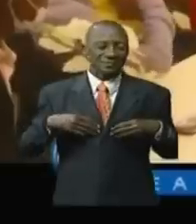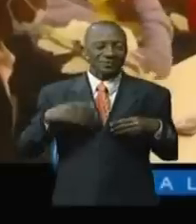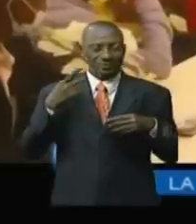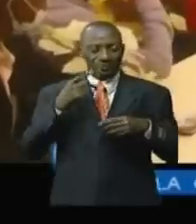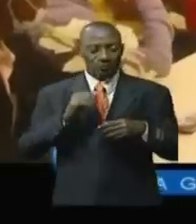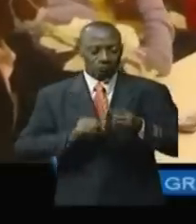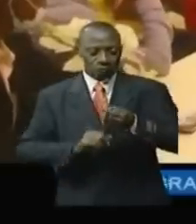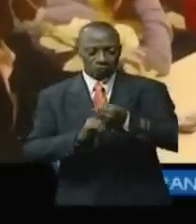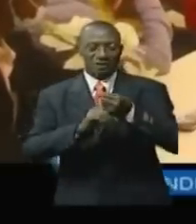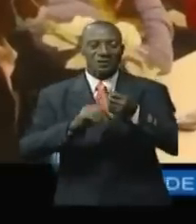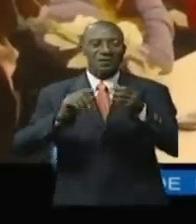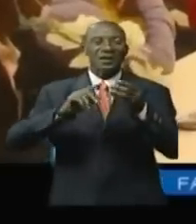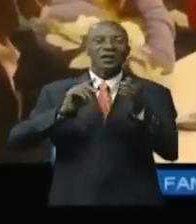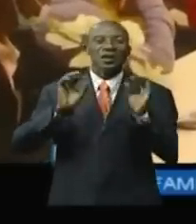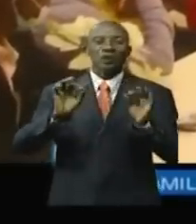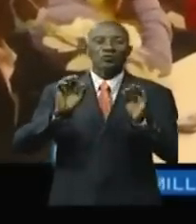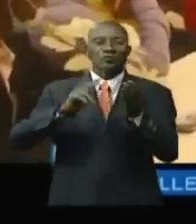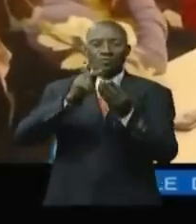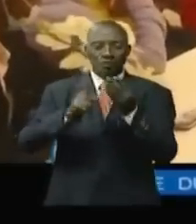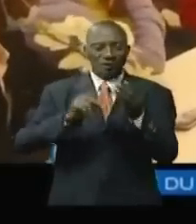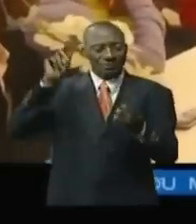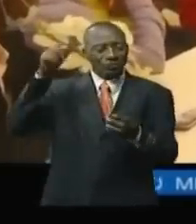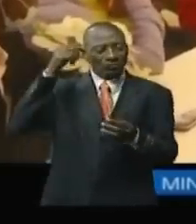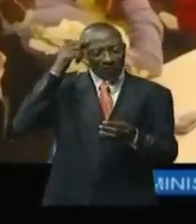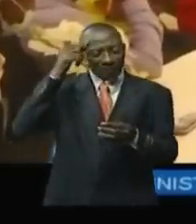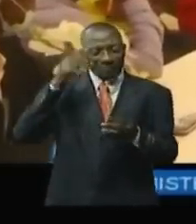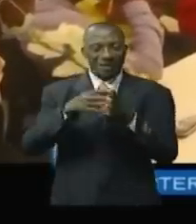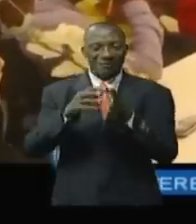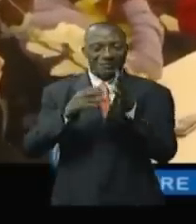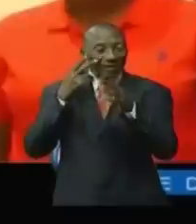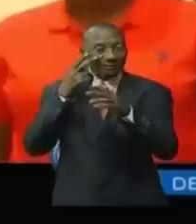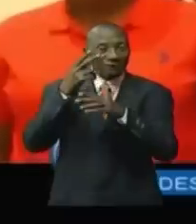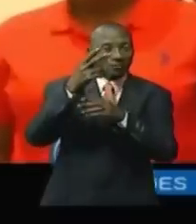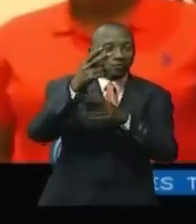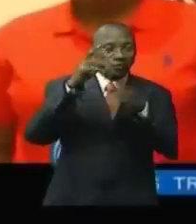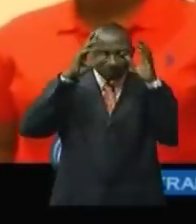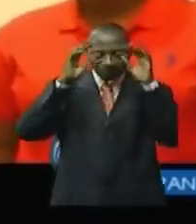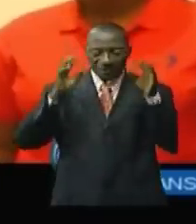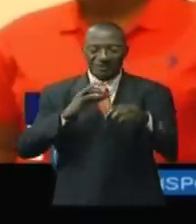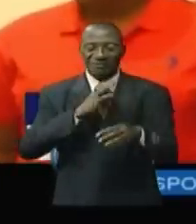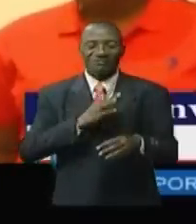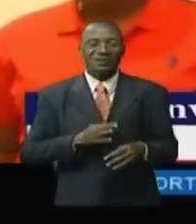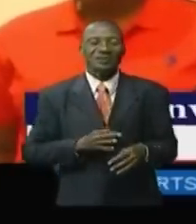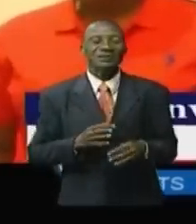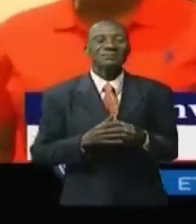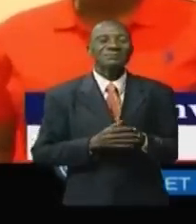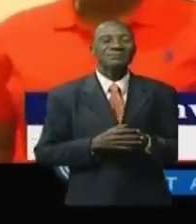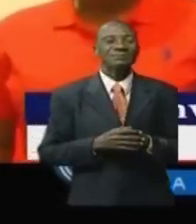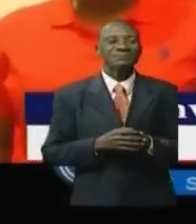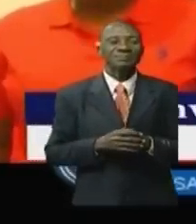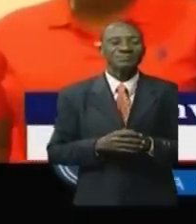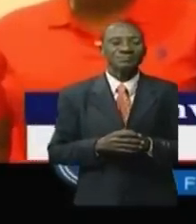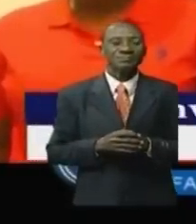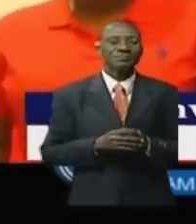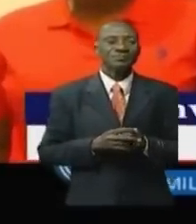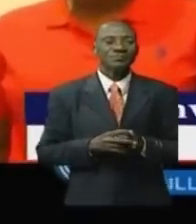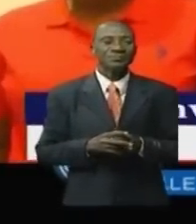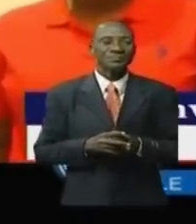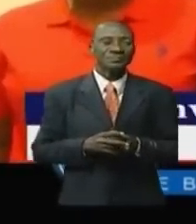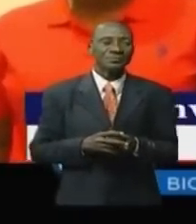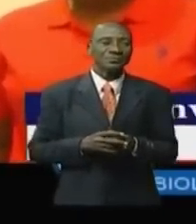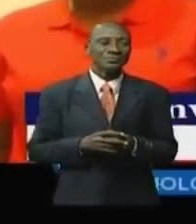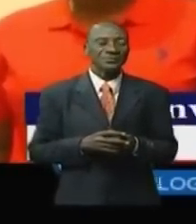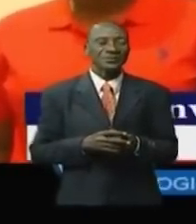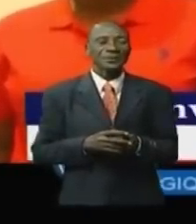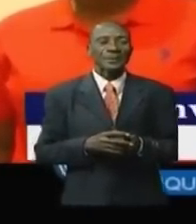programmes de gouvernement, une vision du chef de l'État Félix-Antoine Tshisekedi de Tshilombo. On va identifier tous ces groupes armés-là, on va les